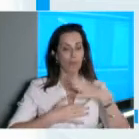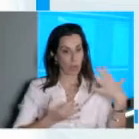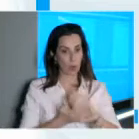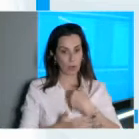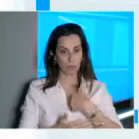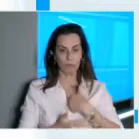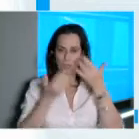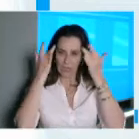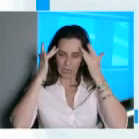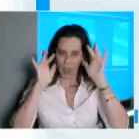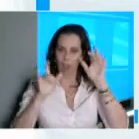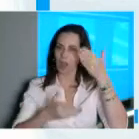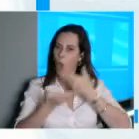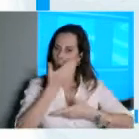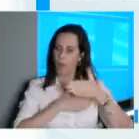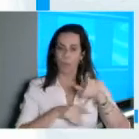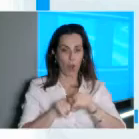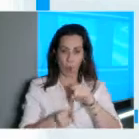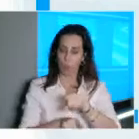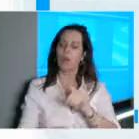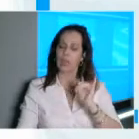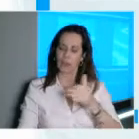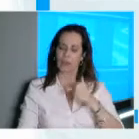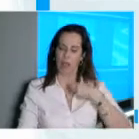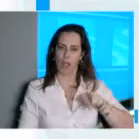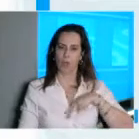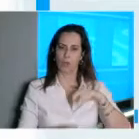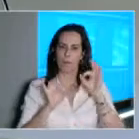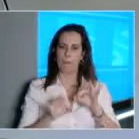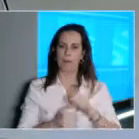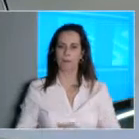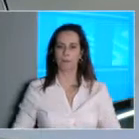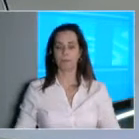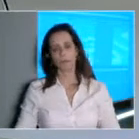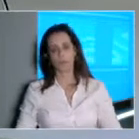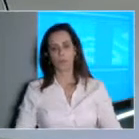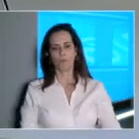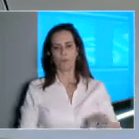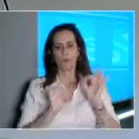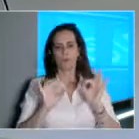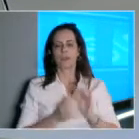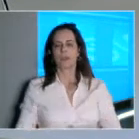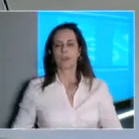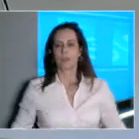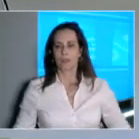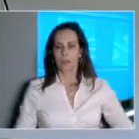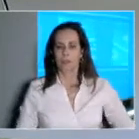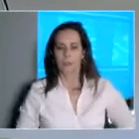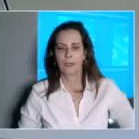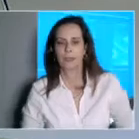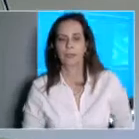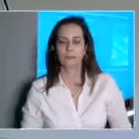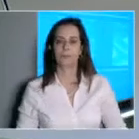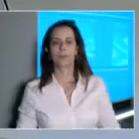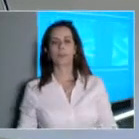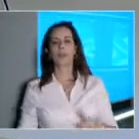ממשלה בראשותנו תדאג לציבור העולים ובניגוד אליך, תיקח אחריות באמת. כן, אוקיי. כן, יובל, נמשיך עם